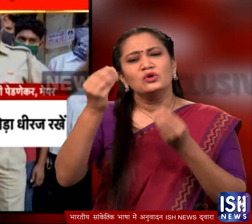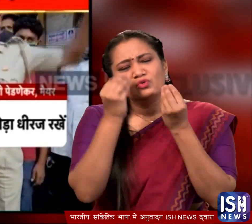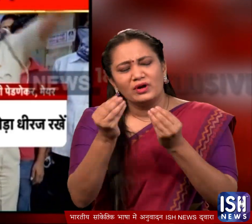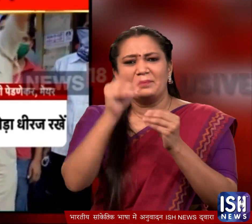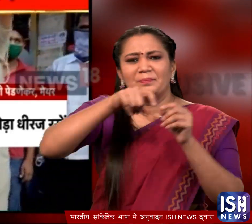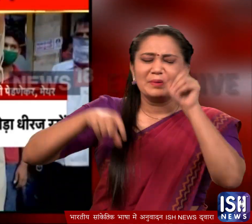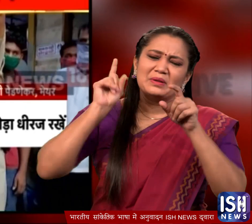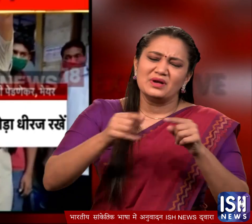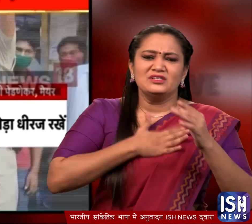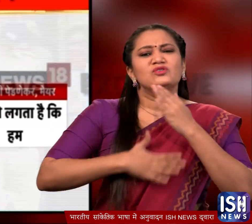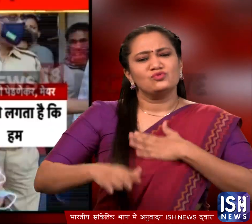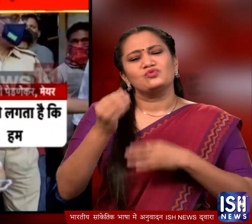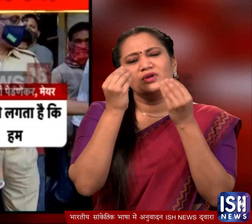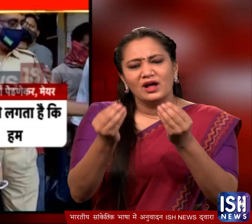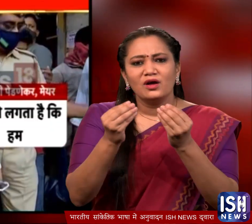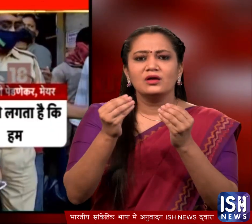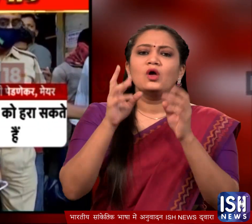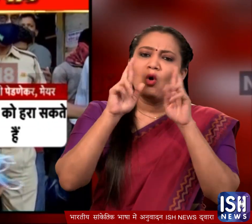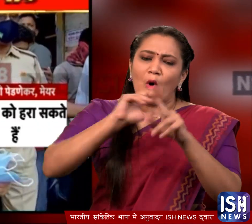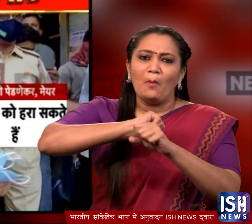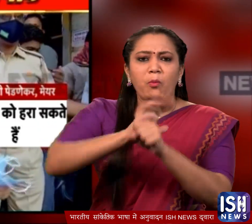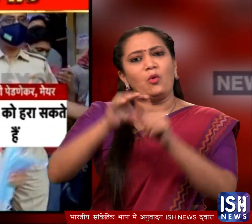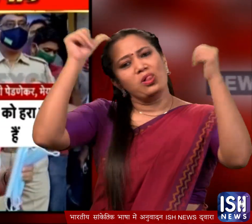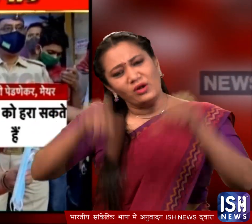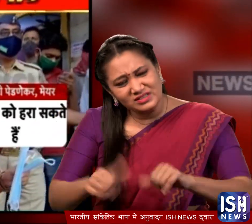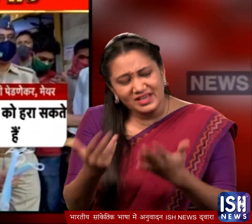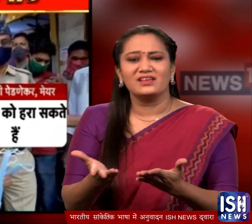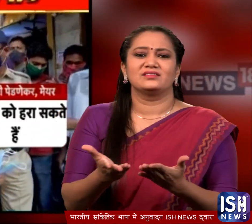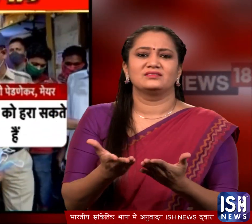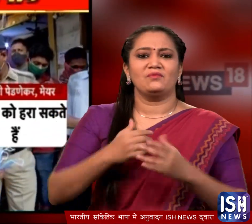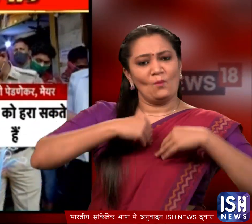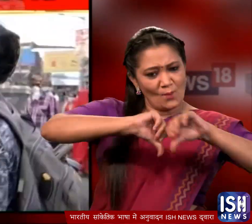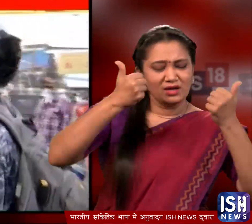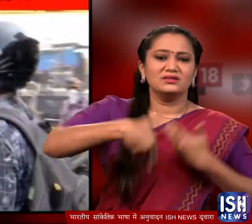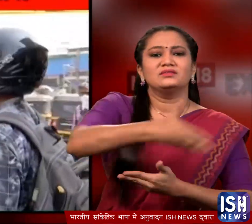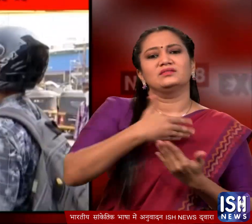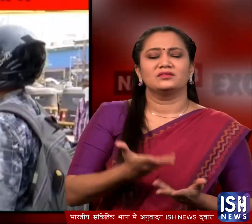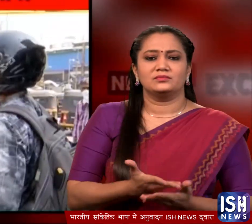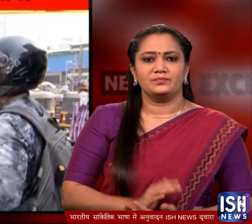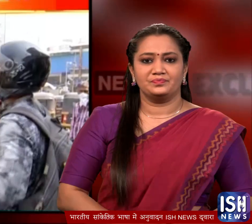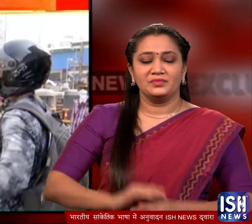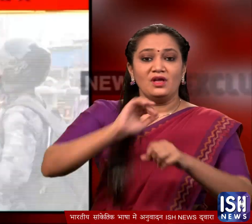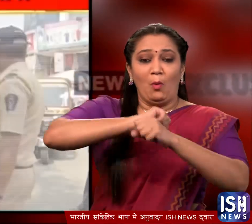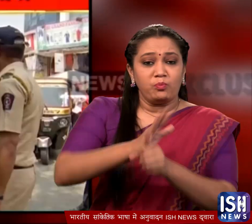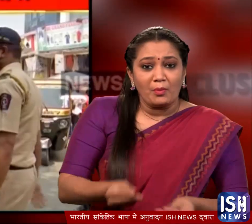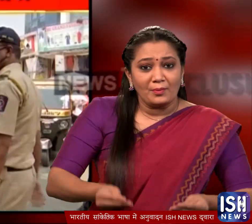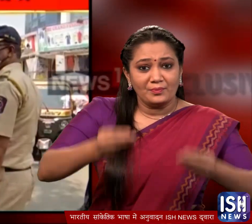थोड़ा धीरज रखी तो मुझे लगता है हम कोविड को हरा सकते हैं। वायरस के बढ़ते खतरे को देखते